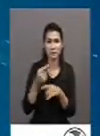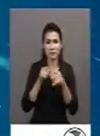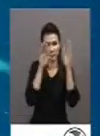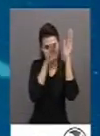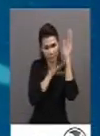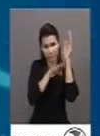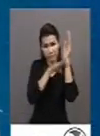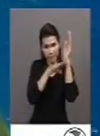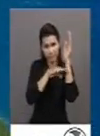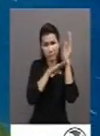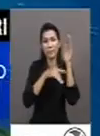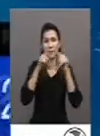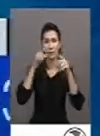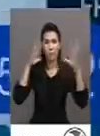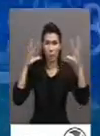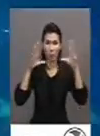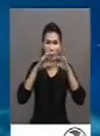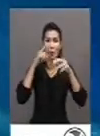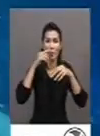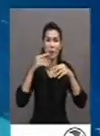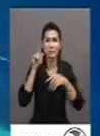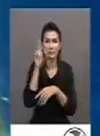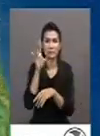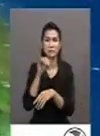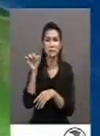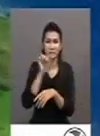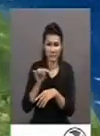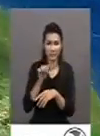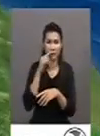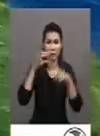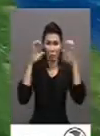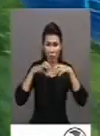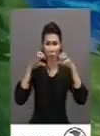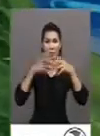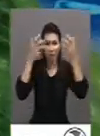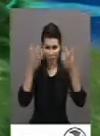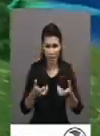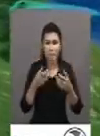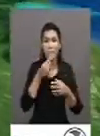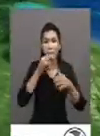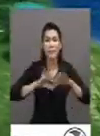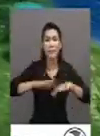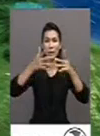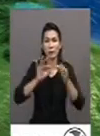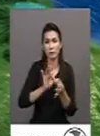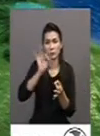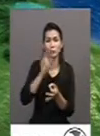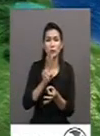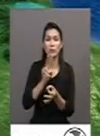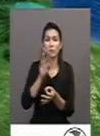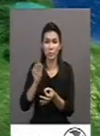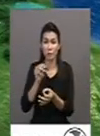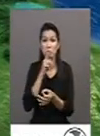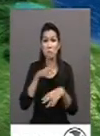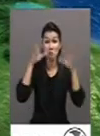าคใต้ฝั่งตะวันออกมีเมฆมากกับมีฝนฟ้าคะนองร้อยละ70ของพื้นที่และมีฝนตกหนักบางแห่งทะเลมีคลื่นสูงประมาณ2เมตรครับหาก